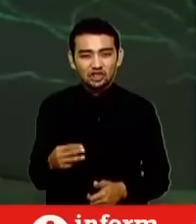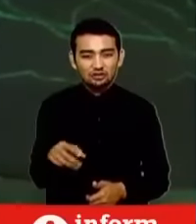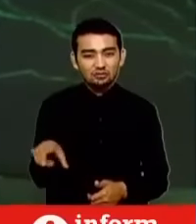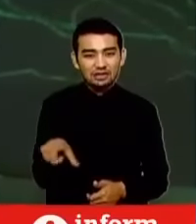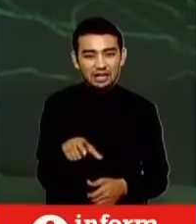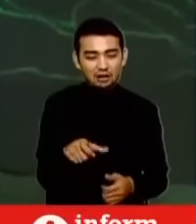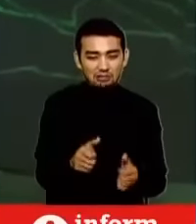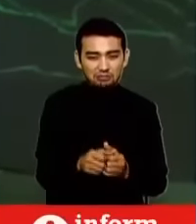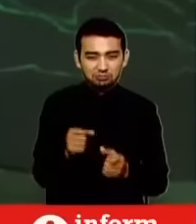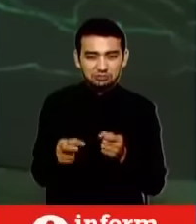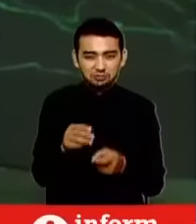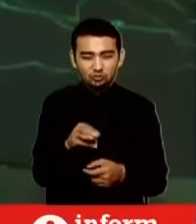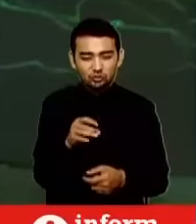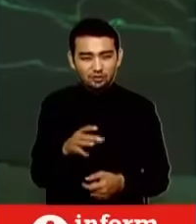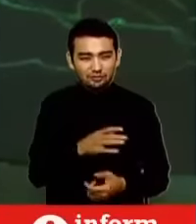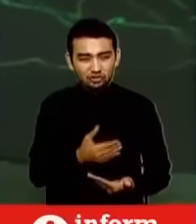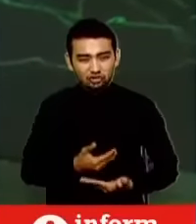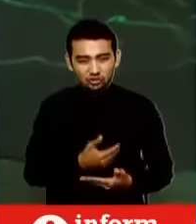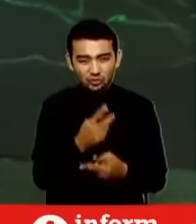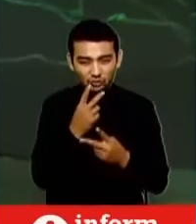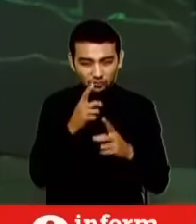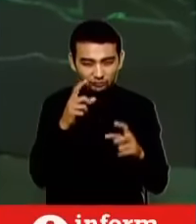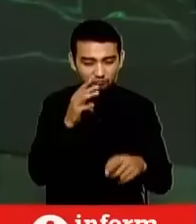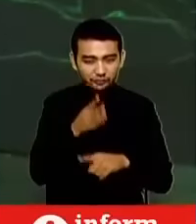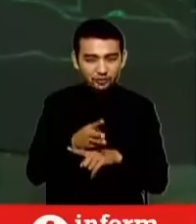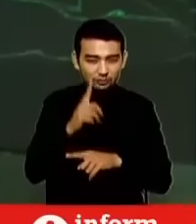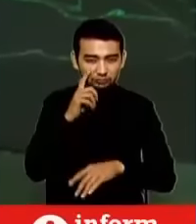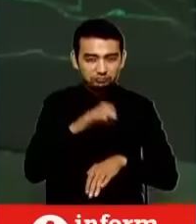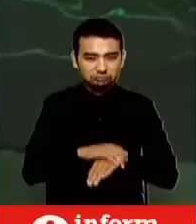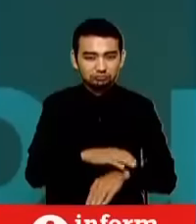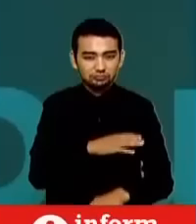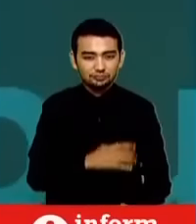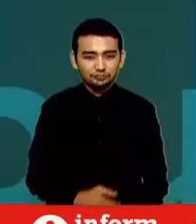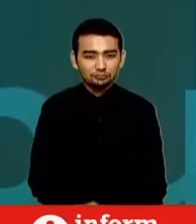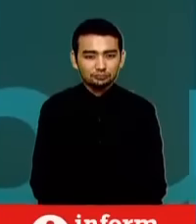благодаря неравнодушным жителям. Они все зафиксировали на видео.